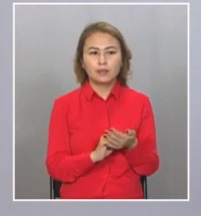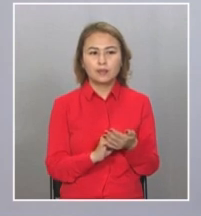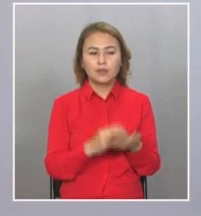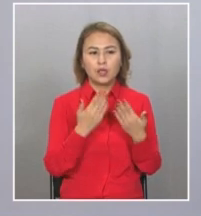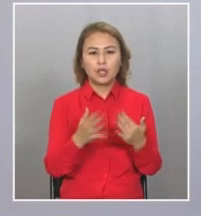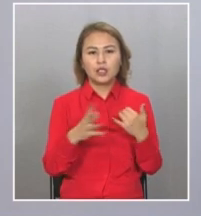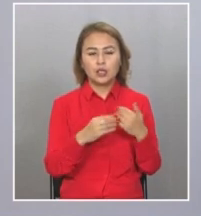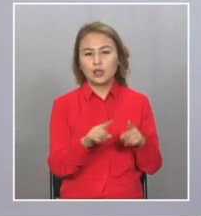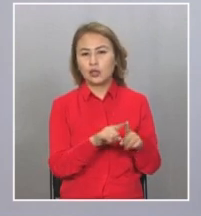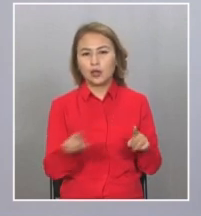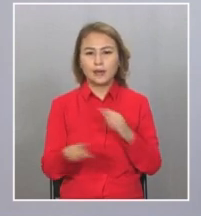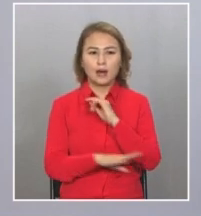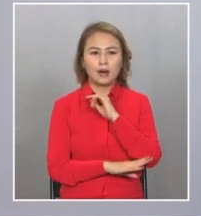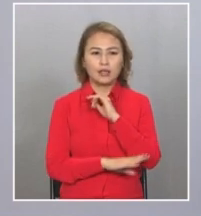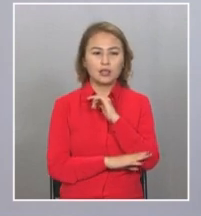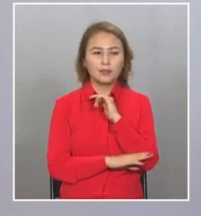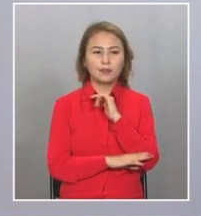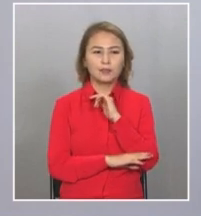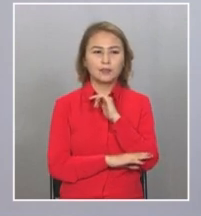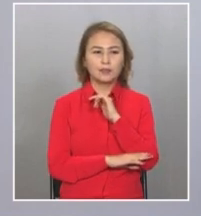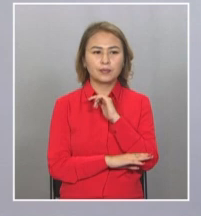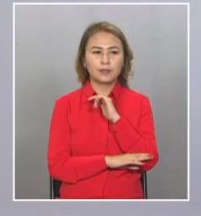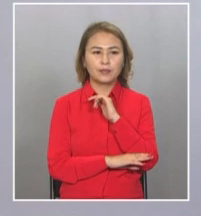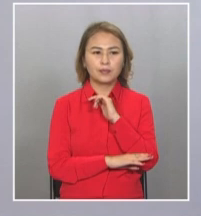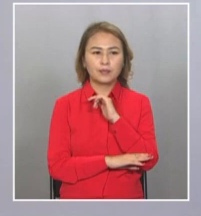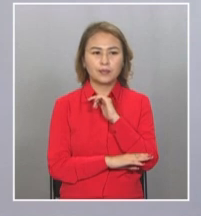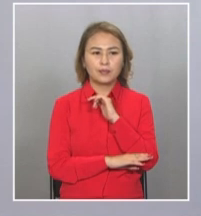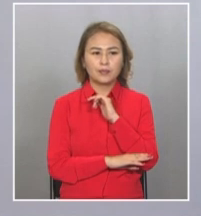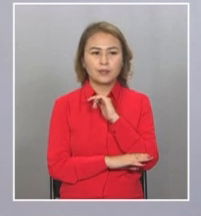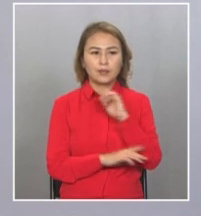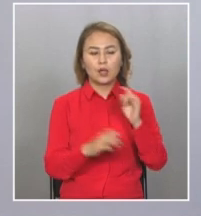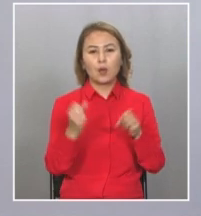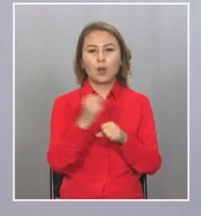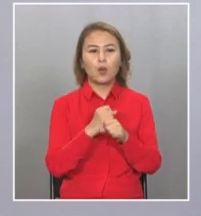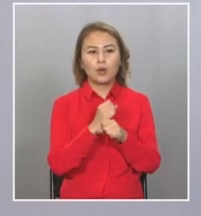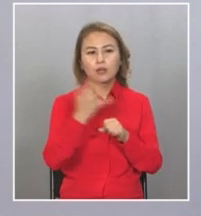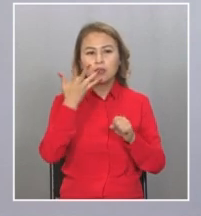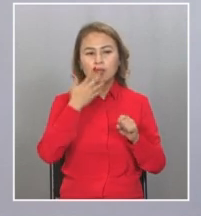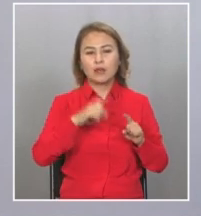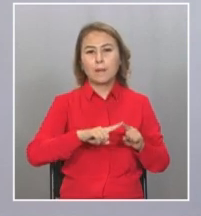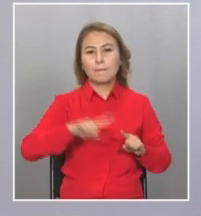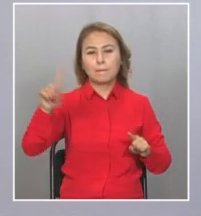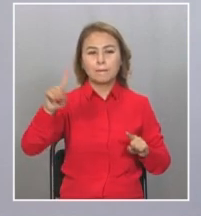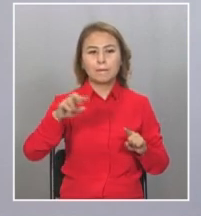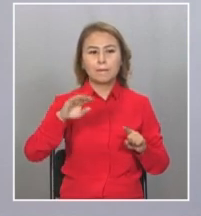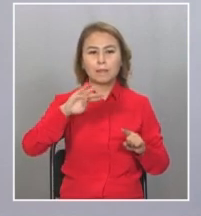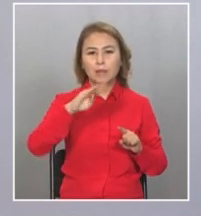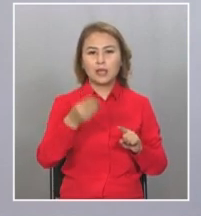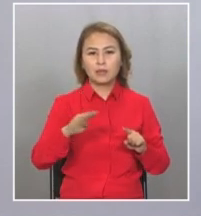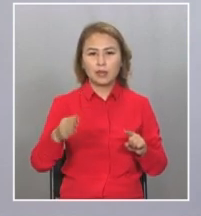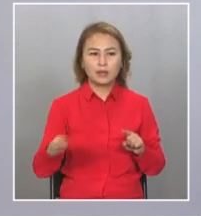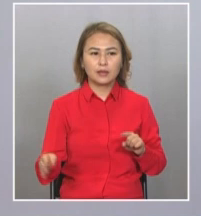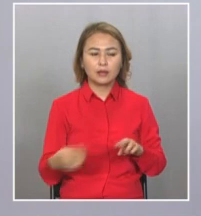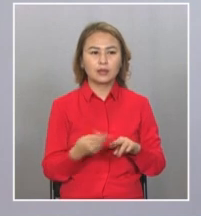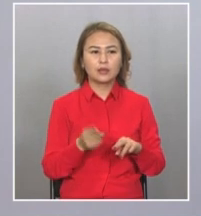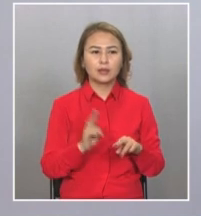мынау жерде тұрған ағаш болсын. Олай болса, мынау қоңыр түспен ол баспалдақ. Енді қараңыздар. Мына